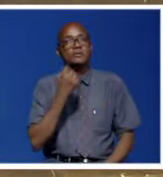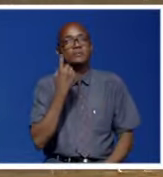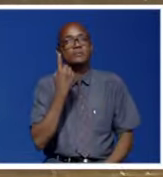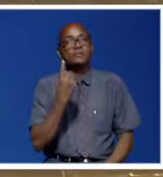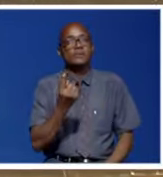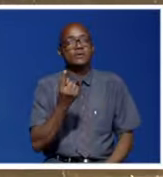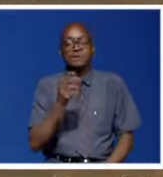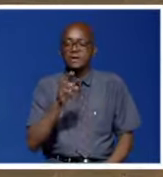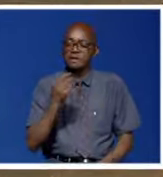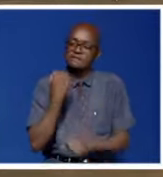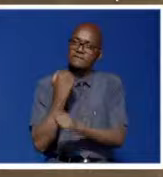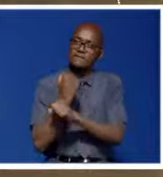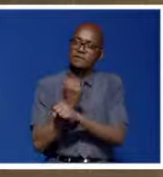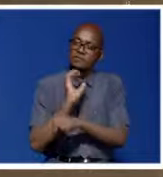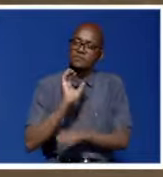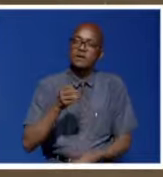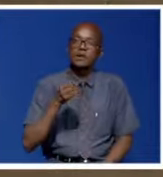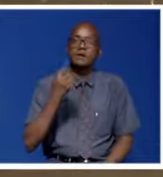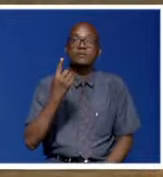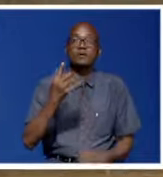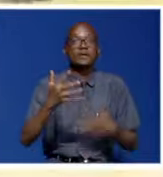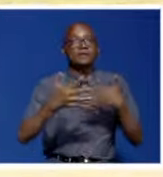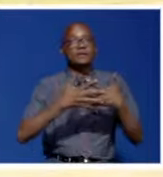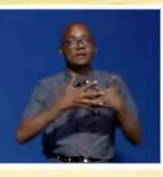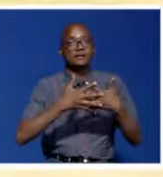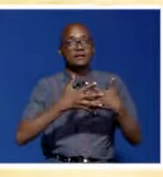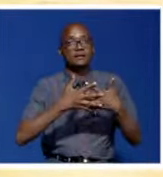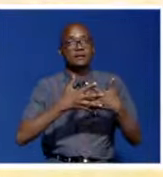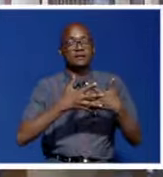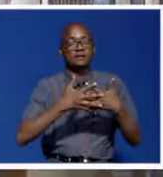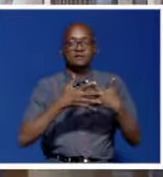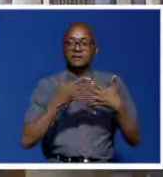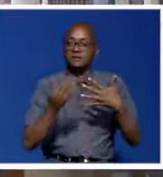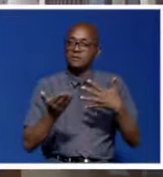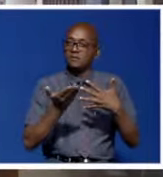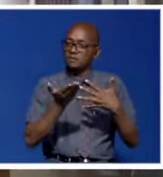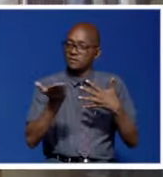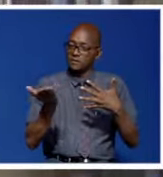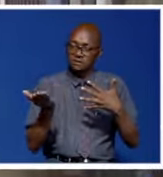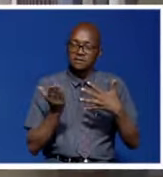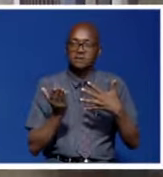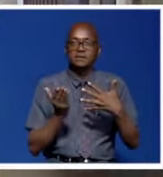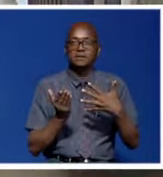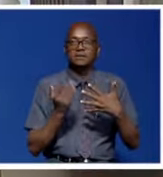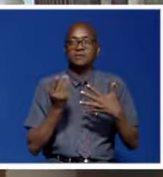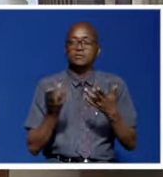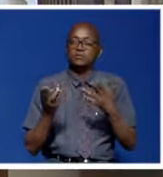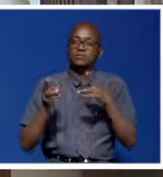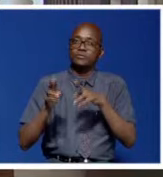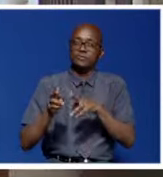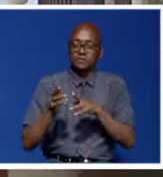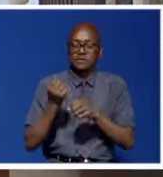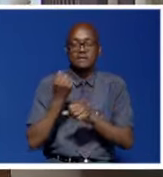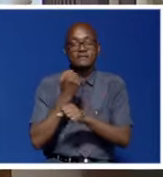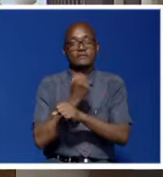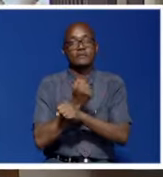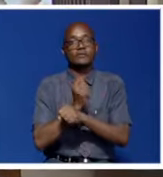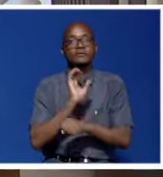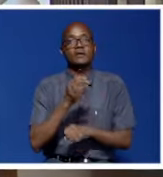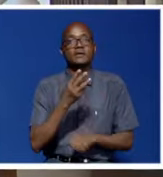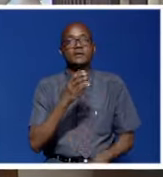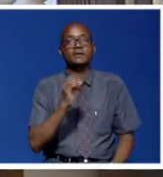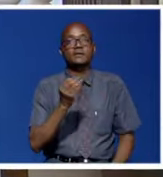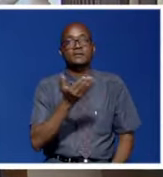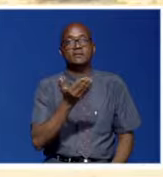moja ama kifungo cha mwaka mmoja jela. Na kati ya hao washtakiwa, mmoja wao alihukumiwa kifungo cha miaka 30